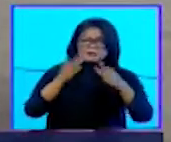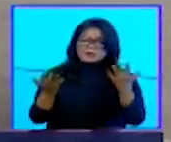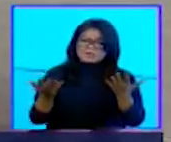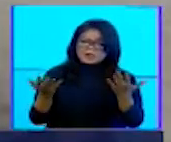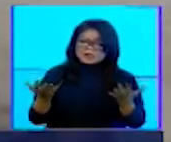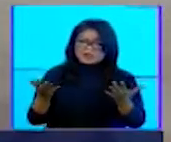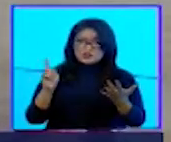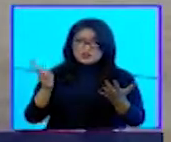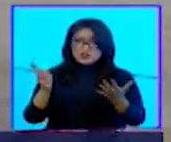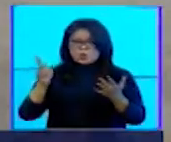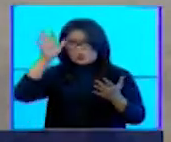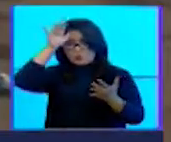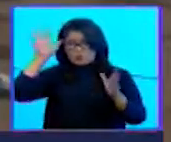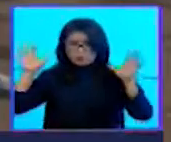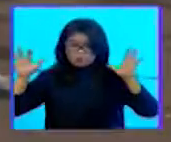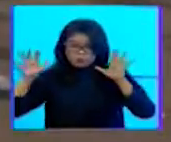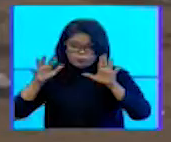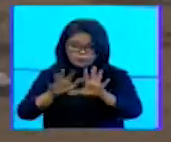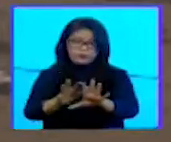kita kurangi.